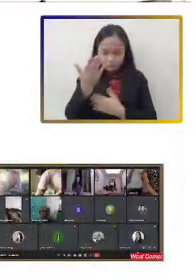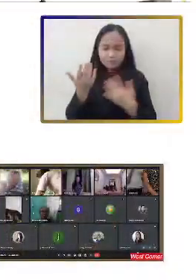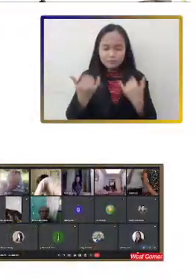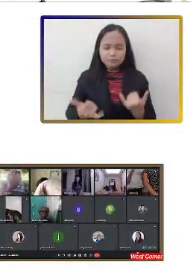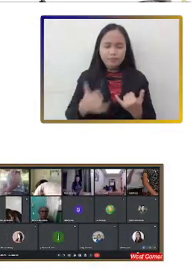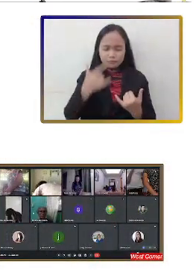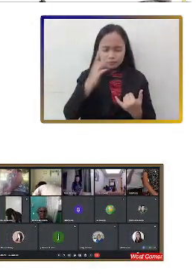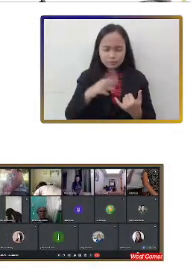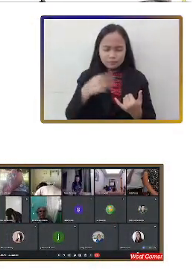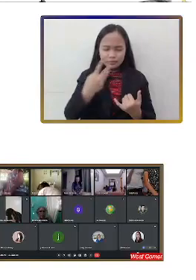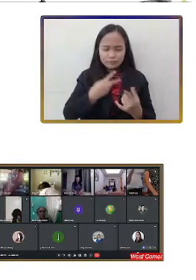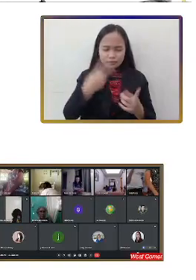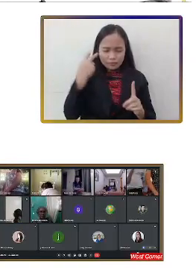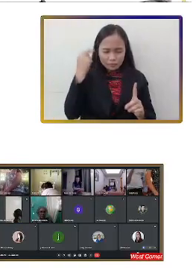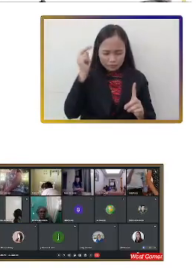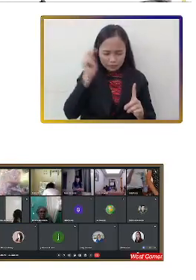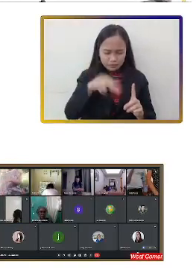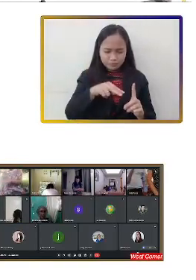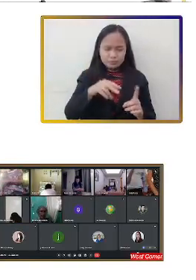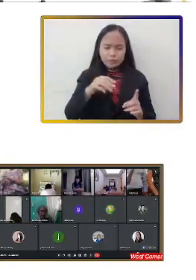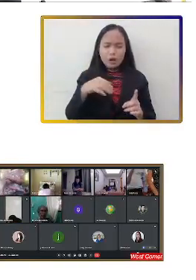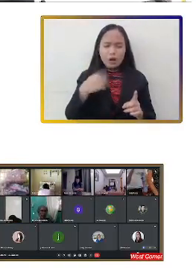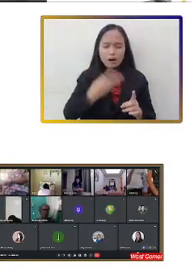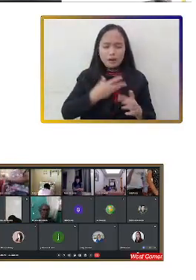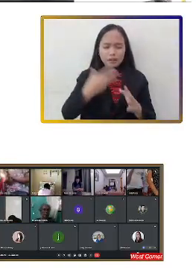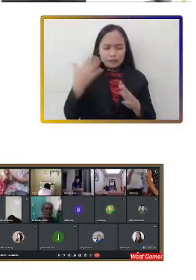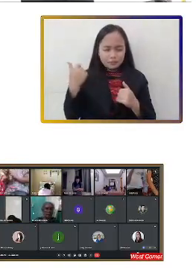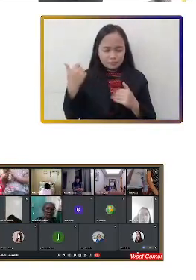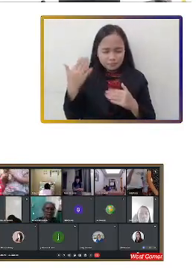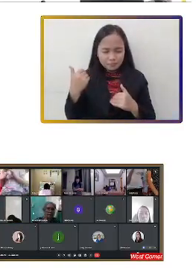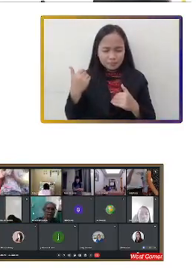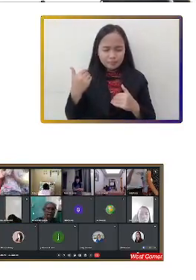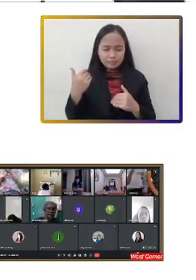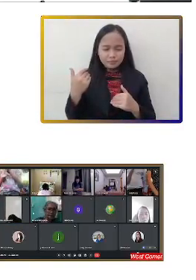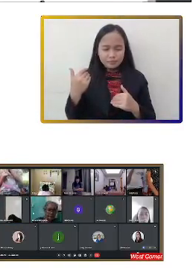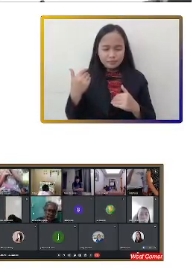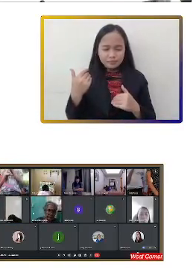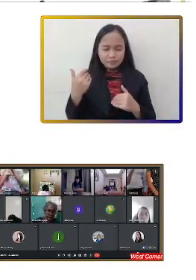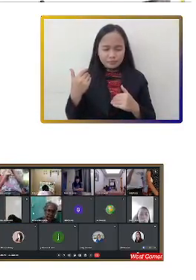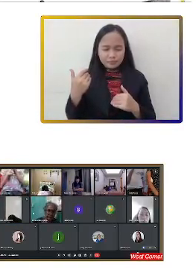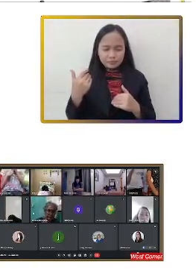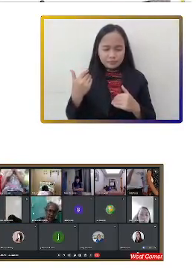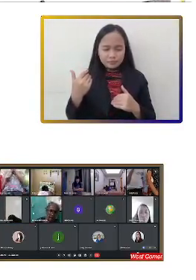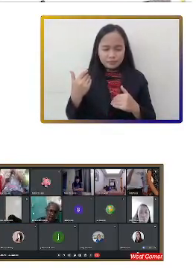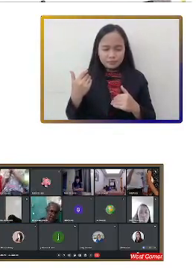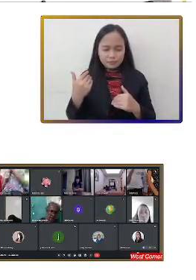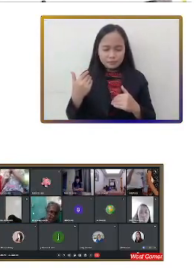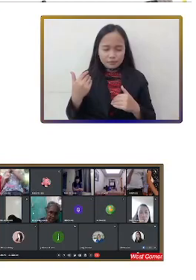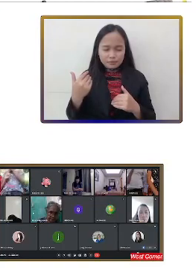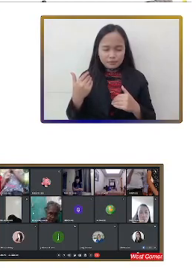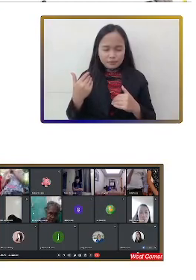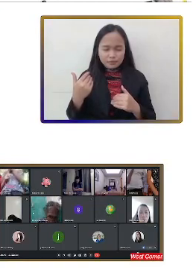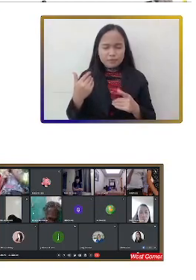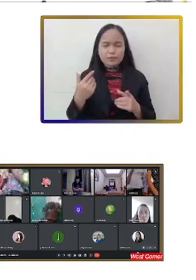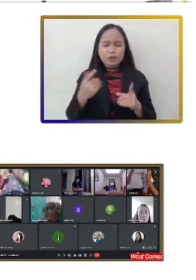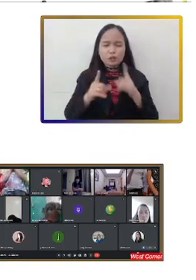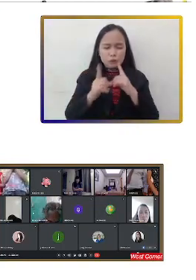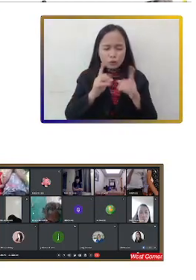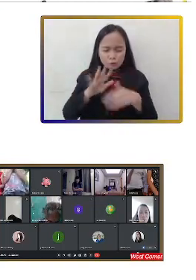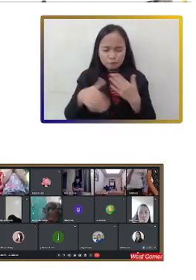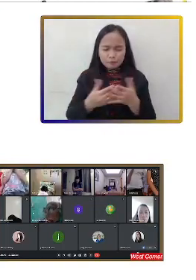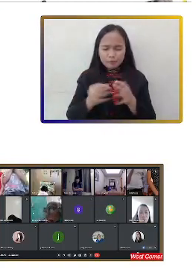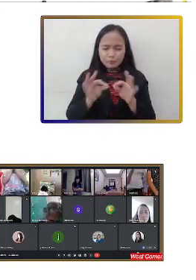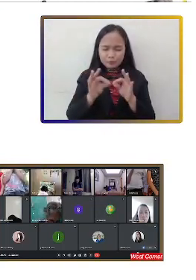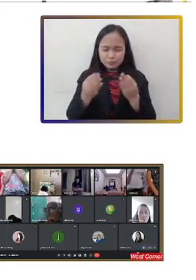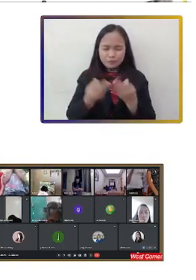Nakita niyo po, O Diyos, nawa po ang bawat pamilya ngayon ay makipag-usap po sa inyo, sama-sama po, O Diyos.